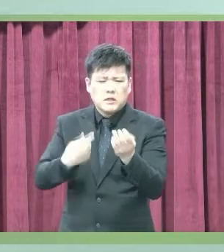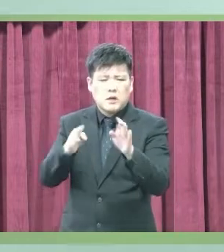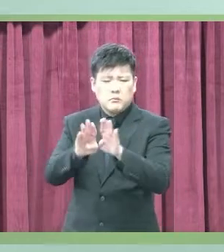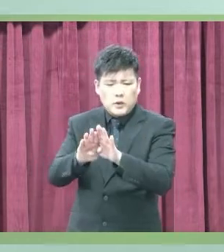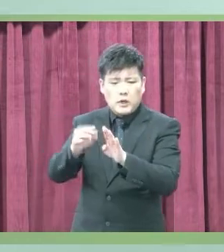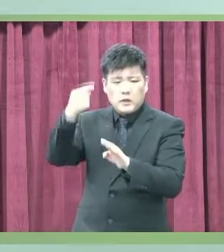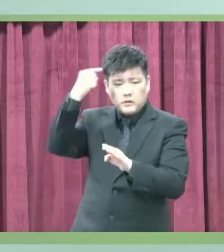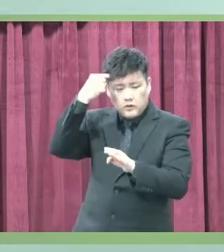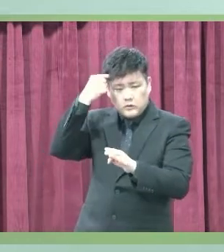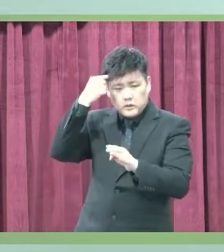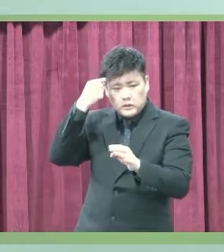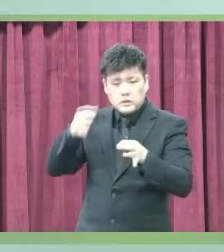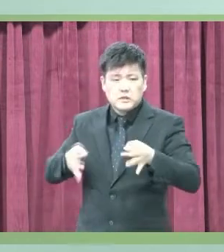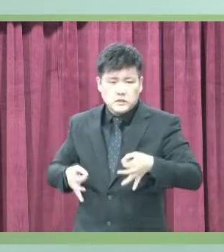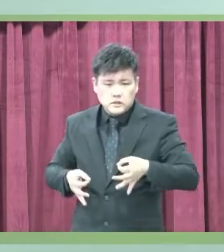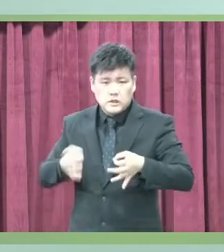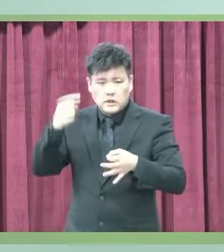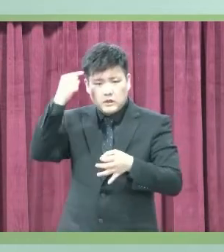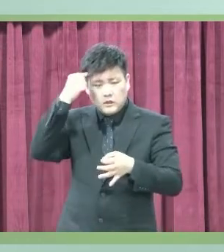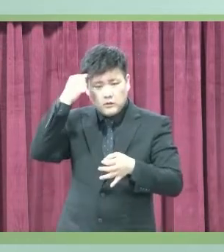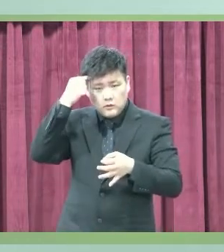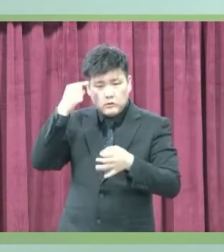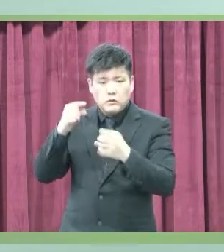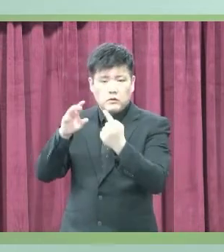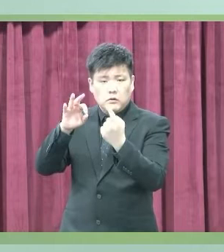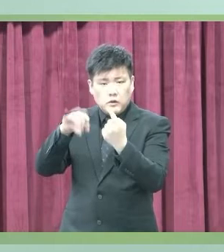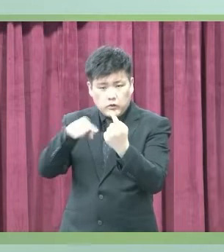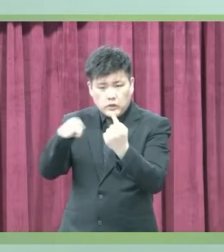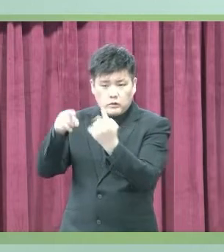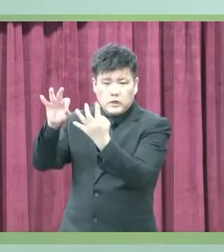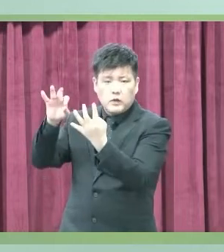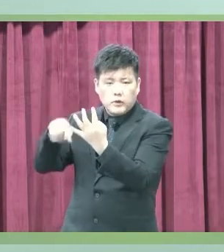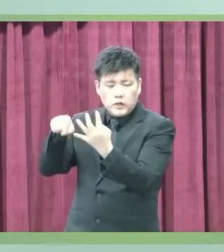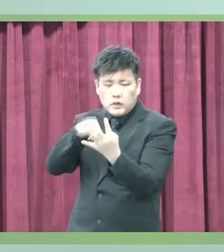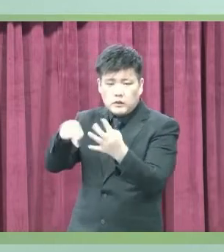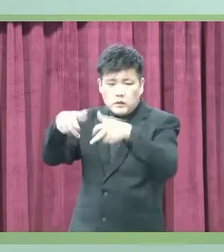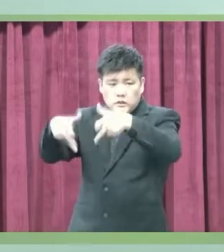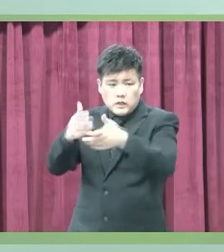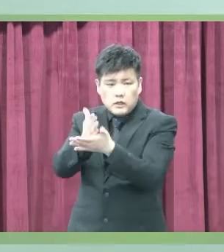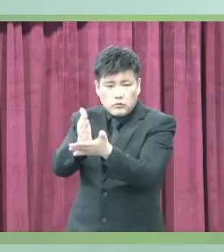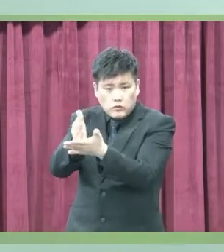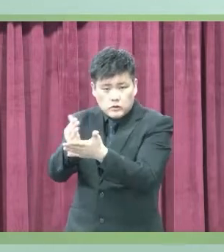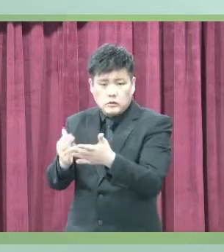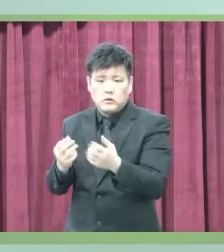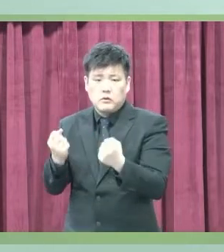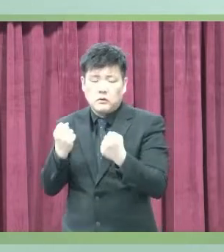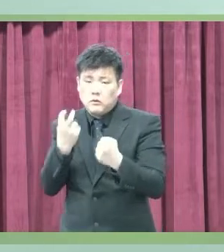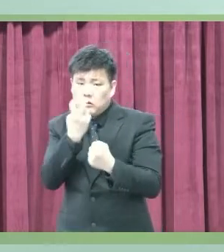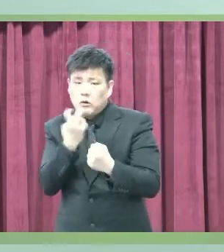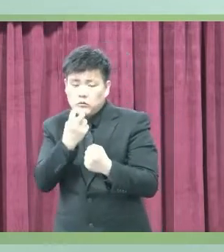신장 정신장애인이 검진 미수검률 1위에서 4위를 차지하고 이들 장애 유형에서 검진 미수검률은